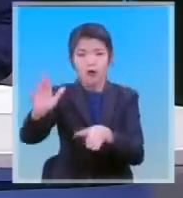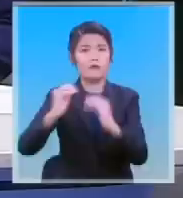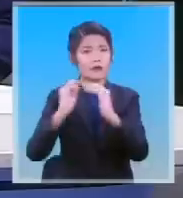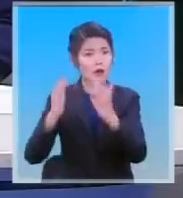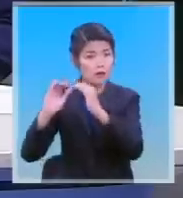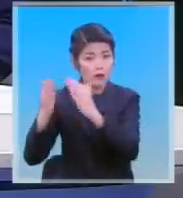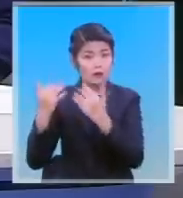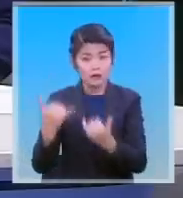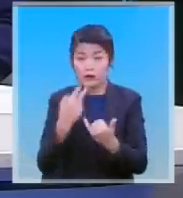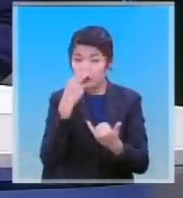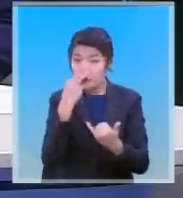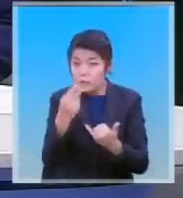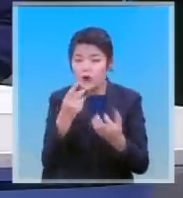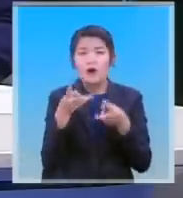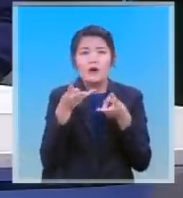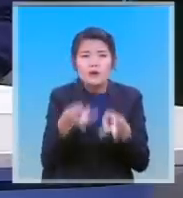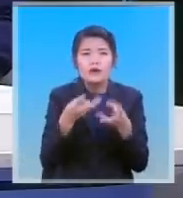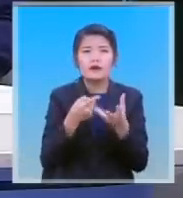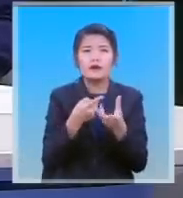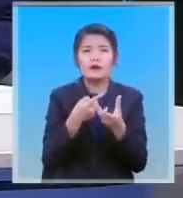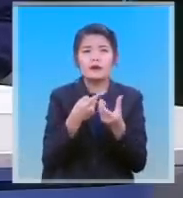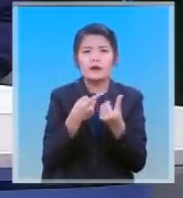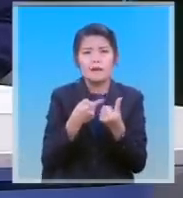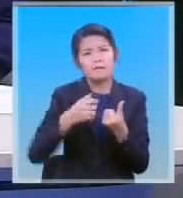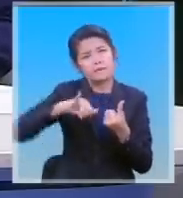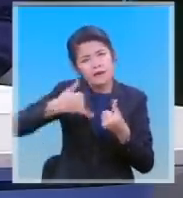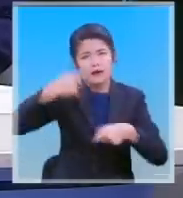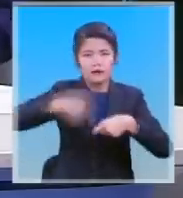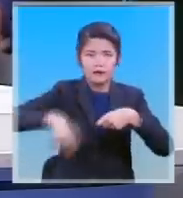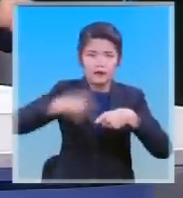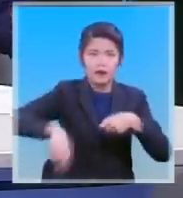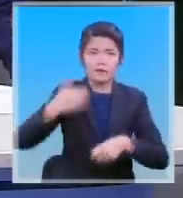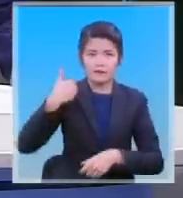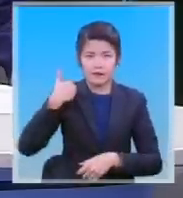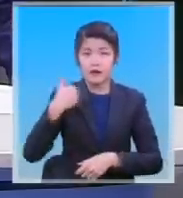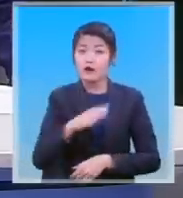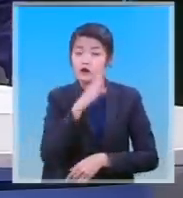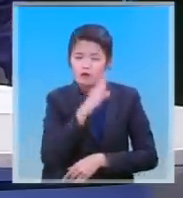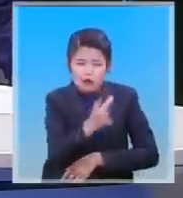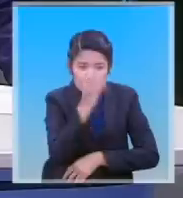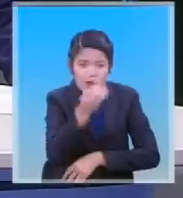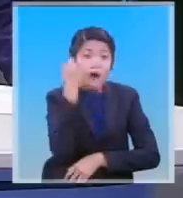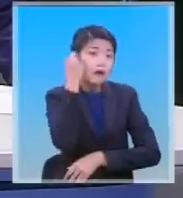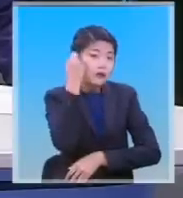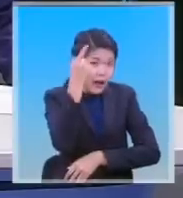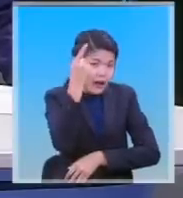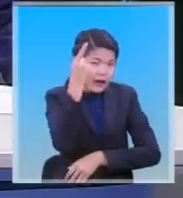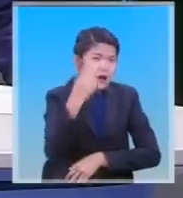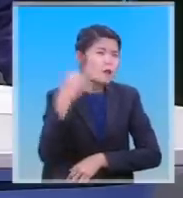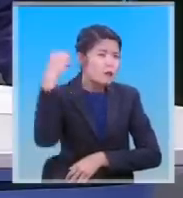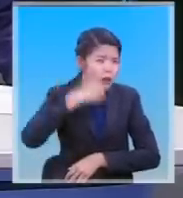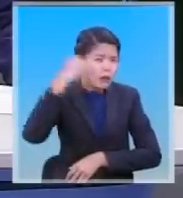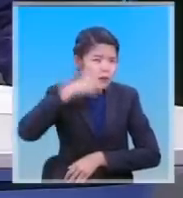ววันนี้ลองมาดูค่ะการคิดคำนวณคร่าวๆอาจจะยากสักนิดนึงนะคะแต่ว่าถ้าทำความเข้าใจหลายๆรอบพอ